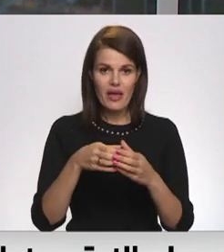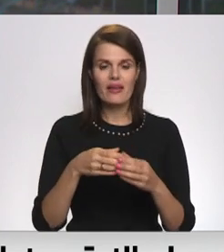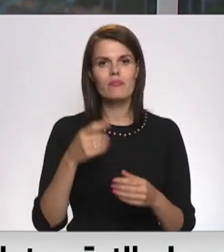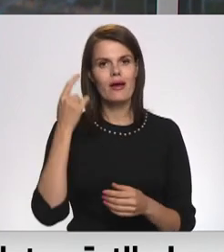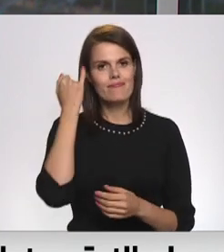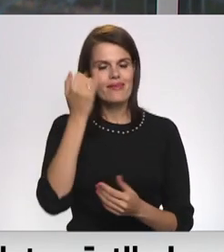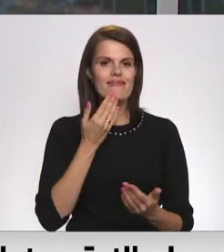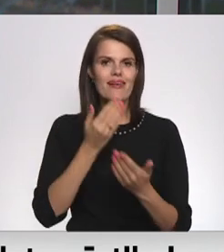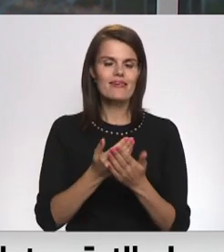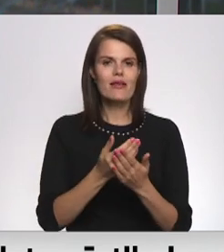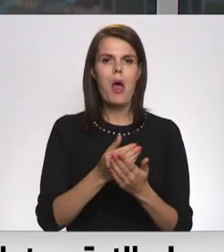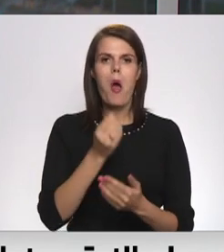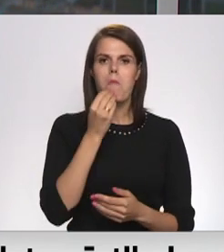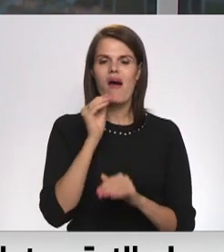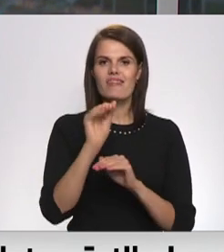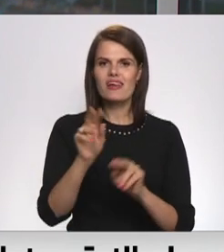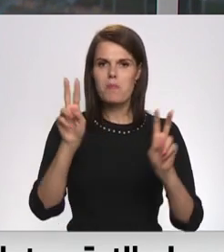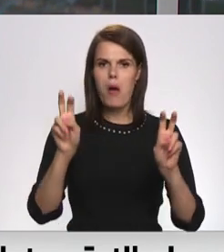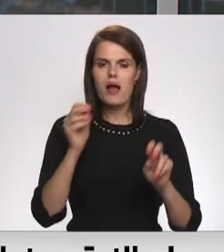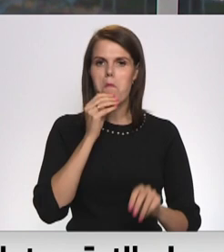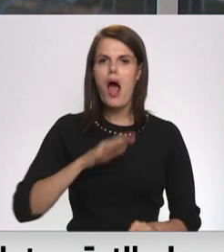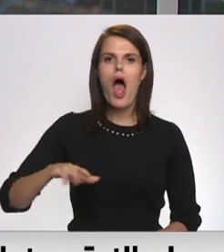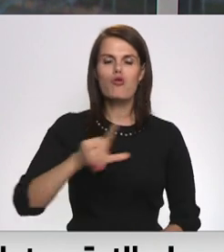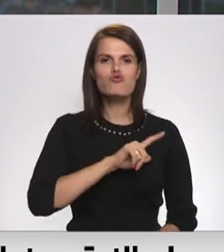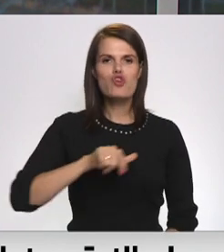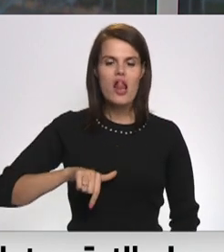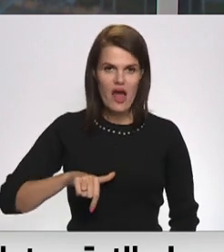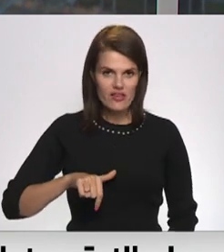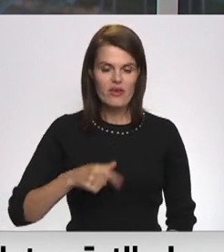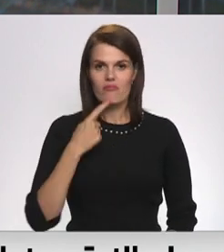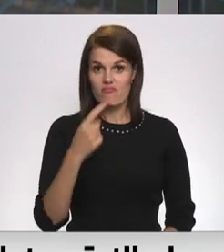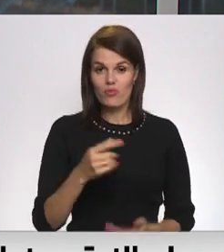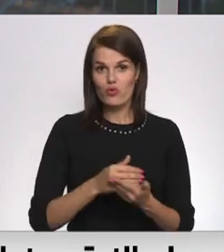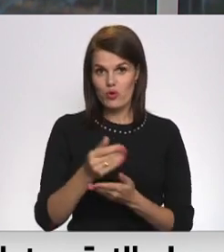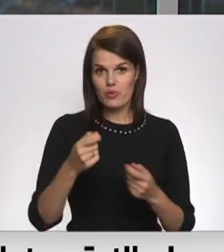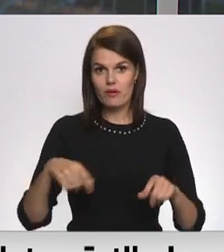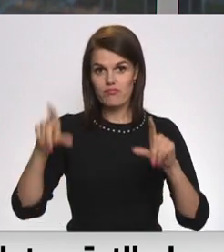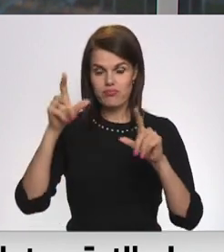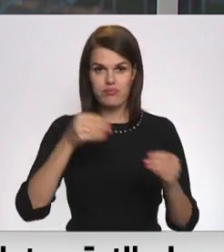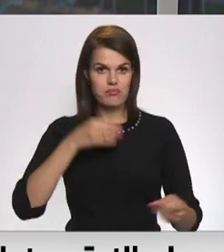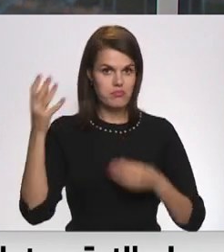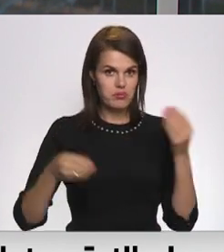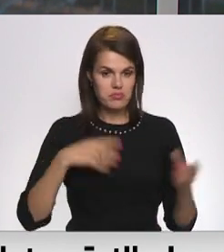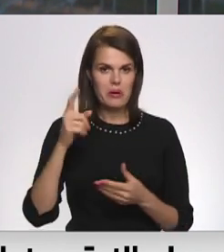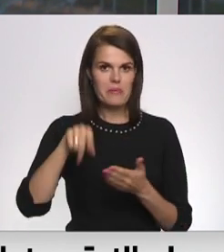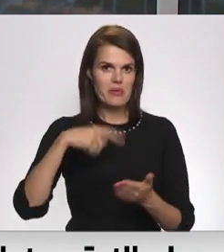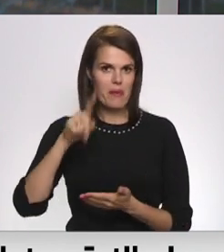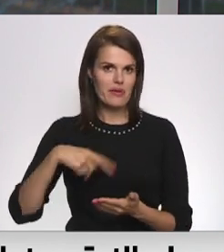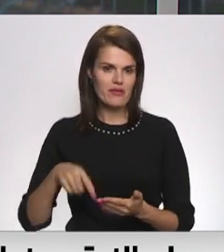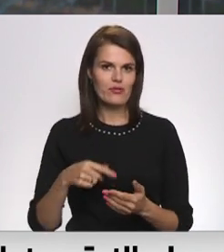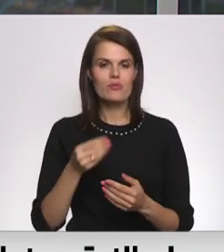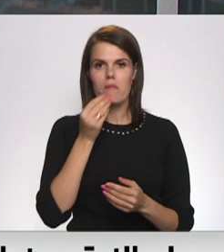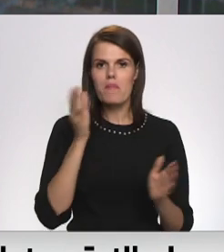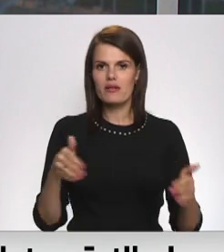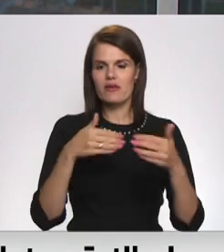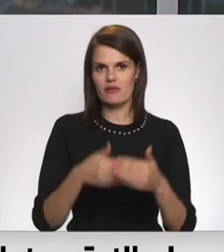Pārtikas banku pēdušai Latvijai, biedrība paredz, ka turpinot pieaugt maisaimniecību izdevumiem, pieprasījums būs vēl lielāks. Tāpēc ir